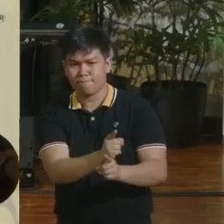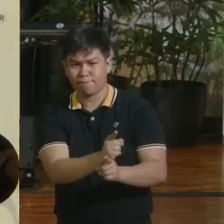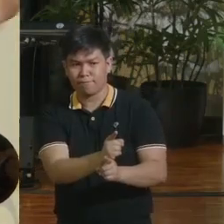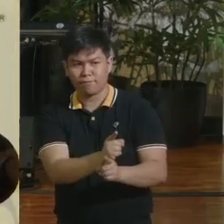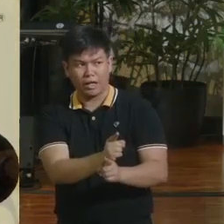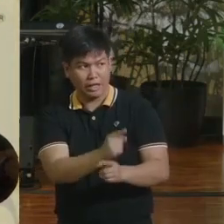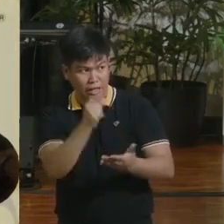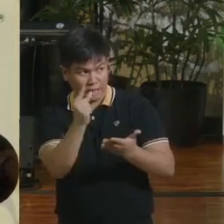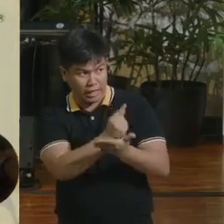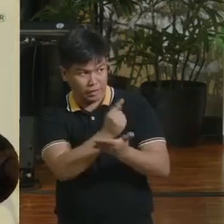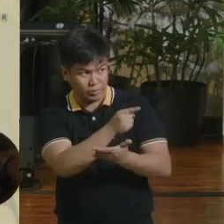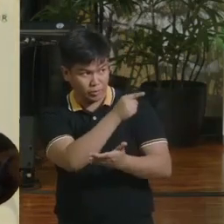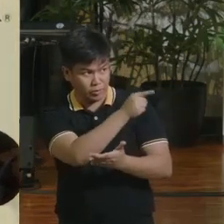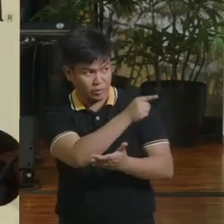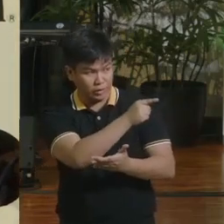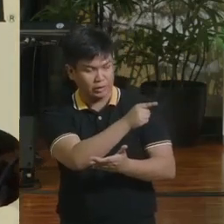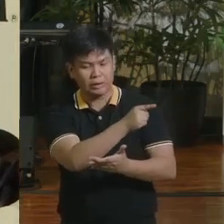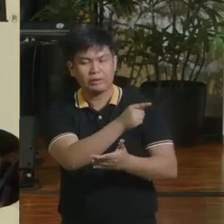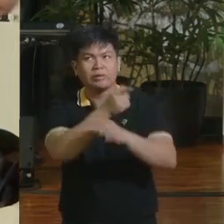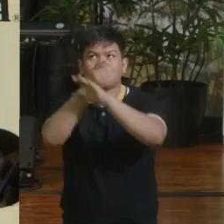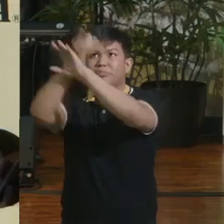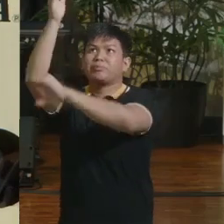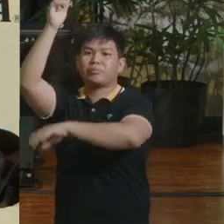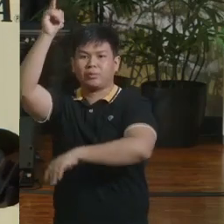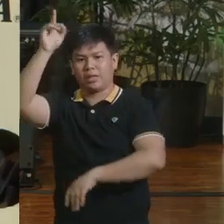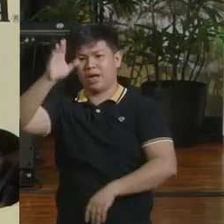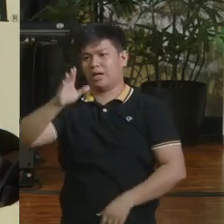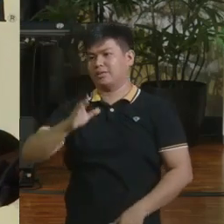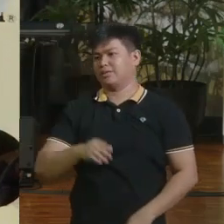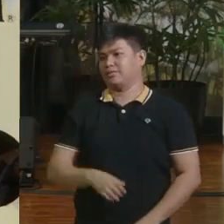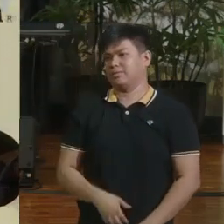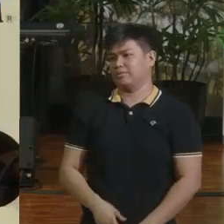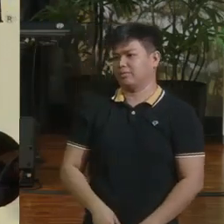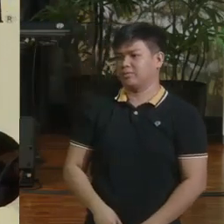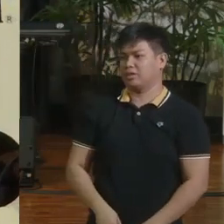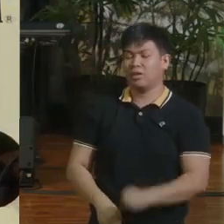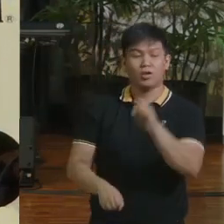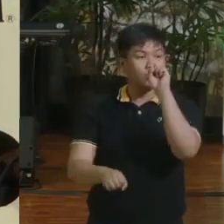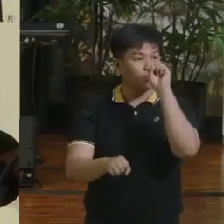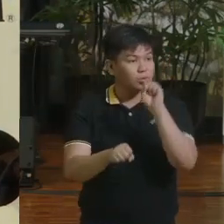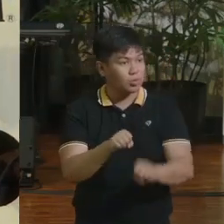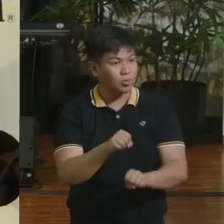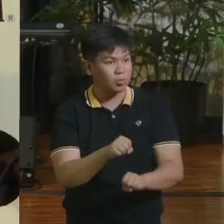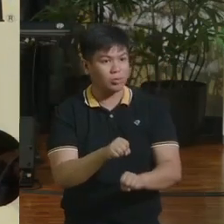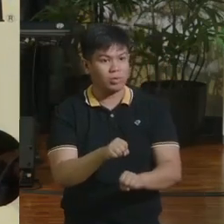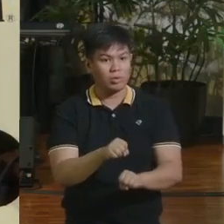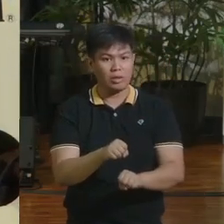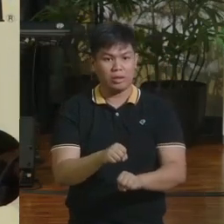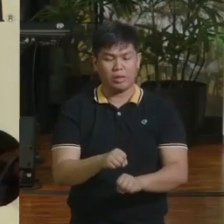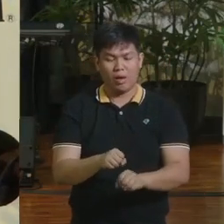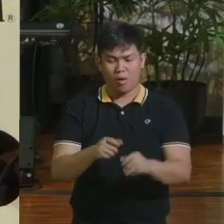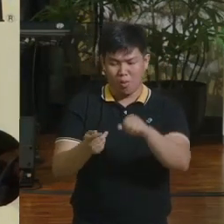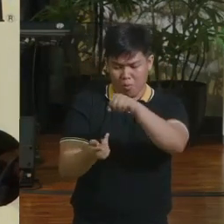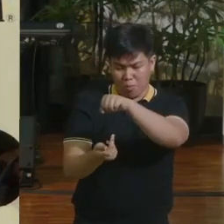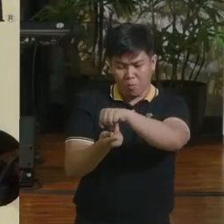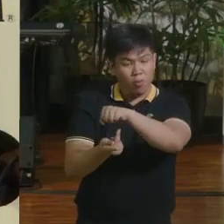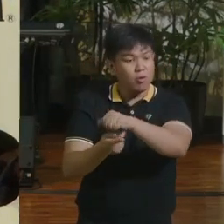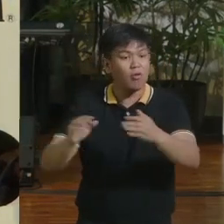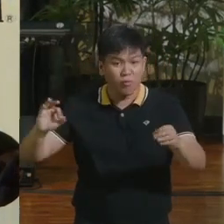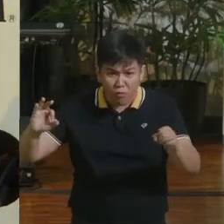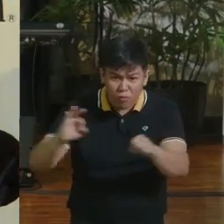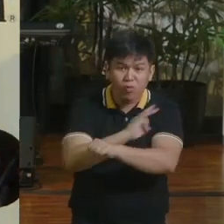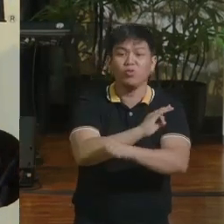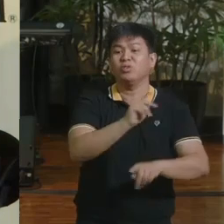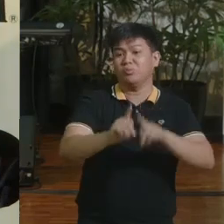yon, ay blasphemous. So nung kanyang pinilit sila na sabihin kung ano yung gospel na